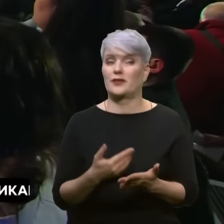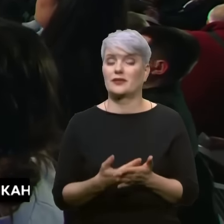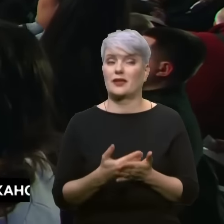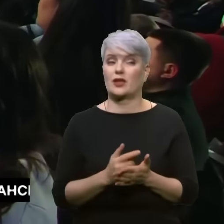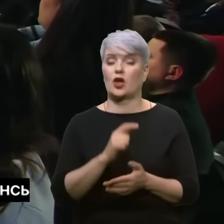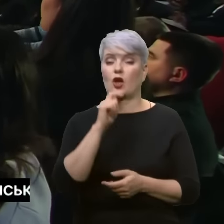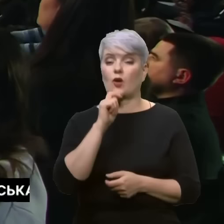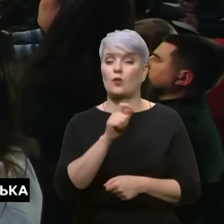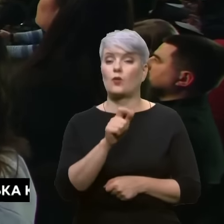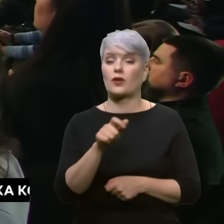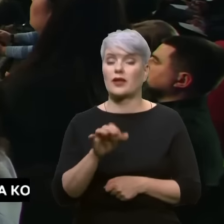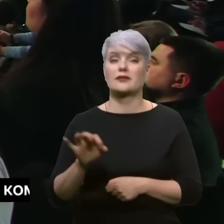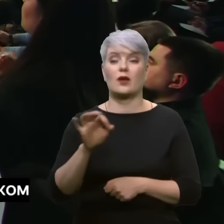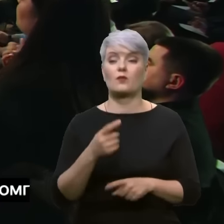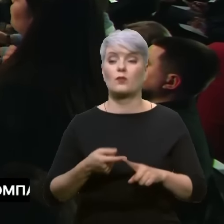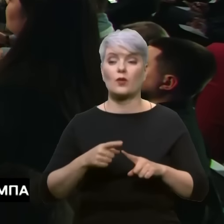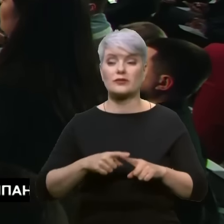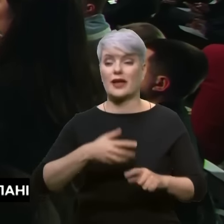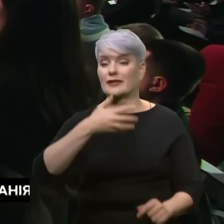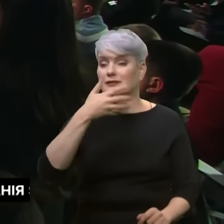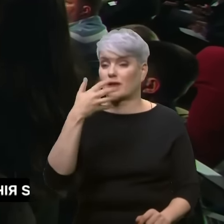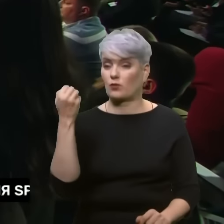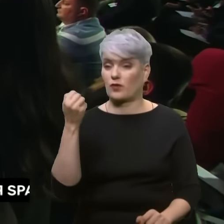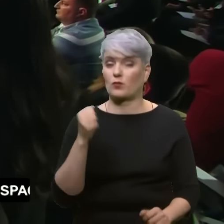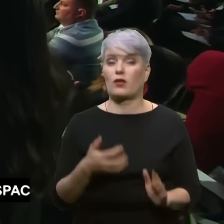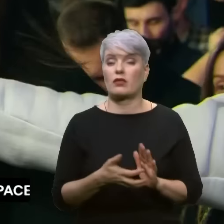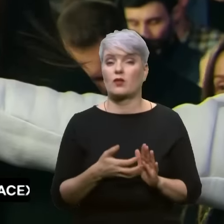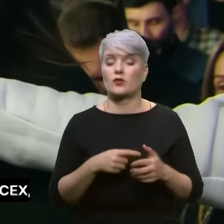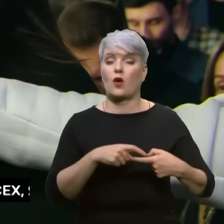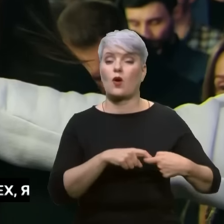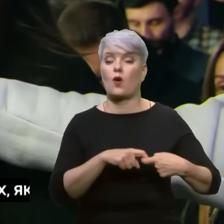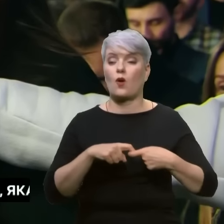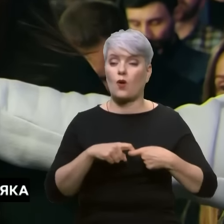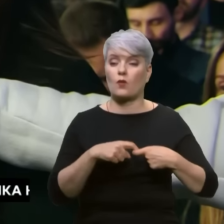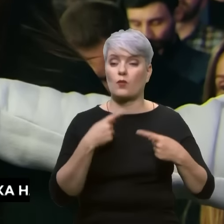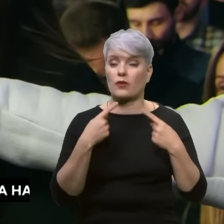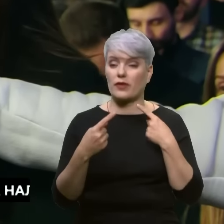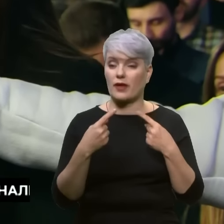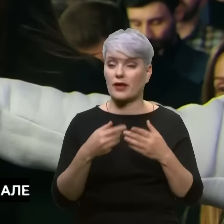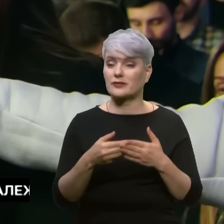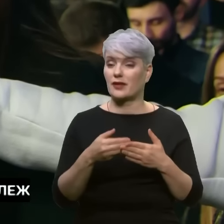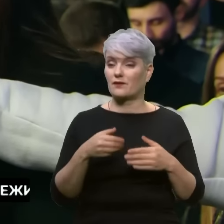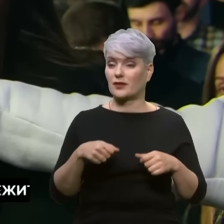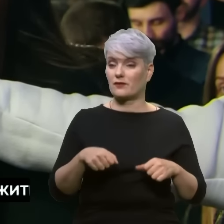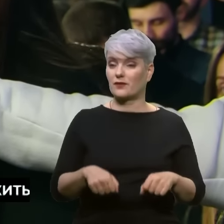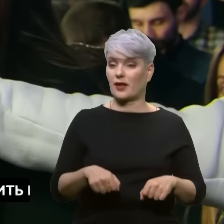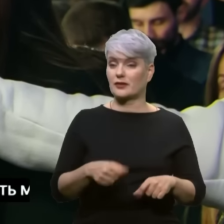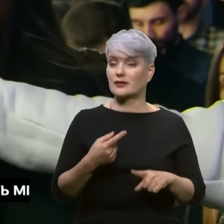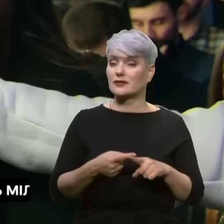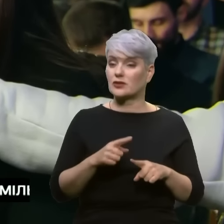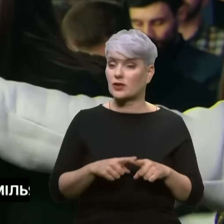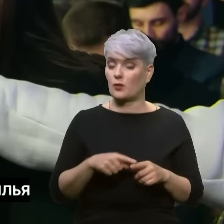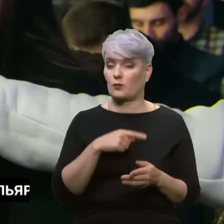що українці про це забувають, або, можливо, недостатньо комунікації від влади стосовно цієї проблеми.